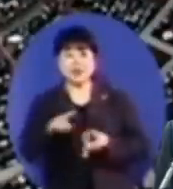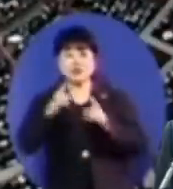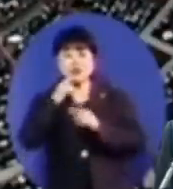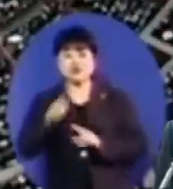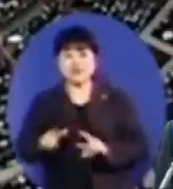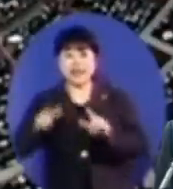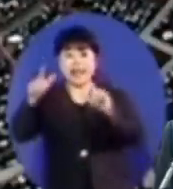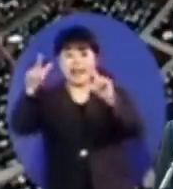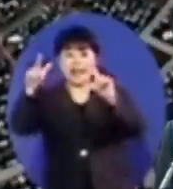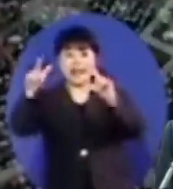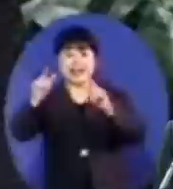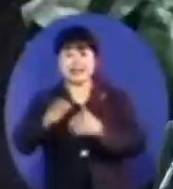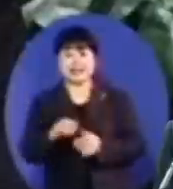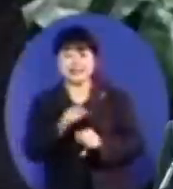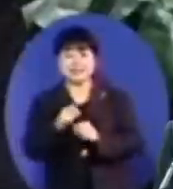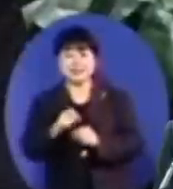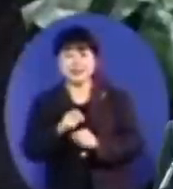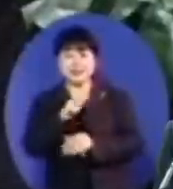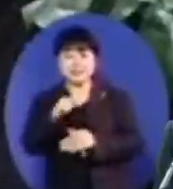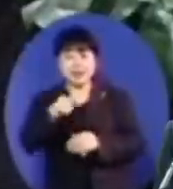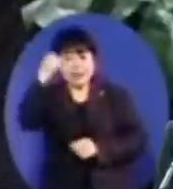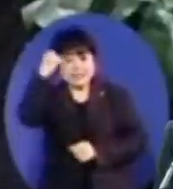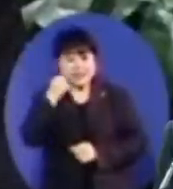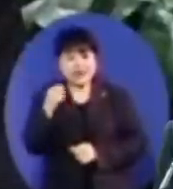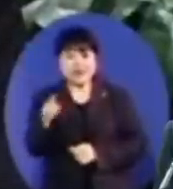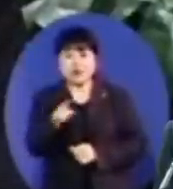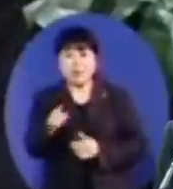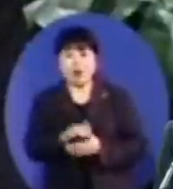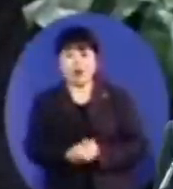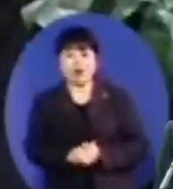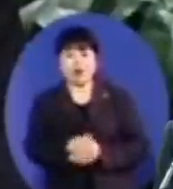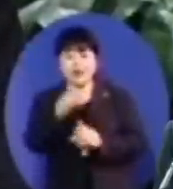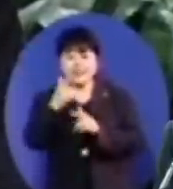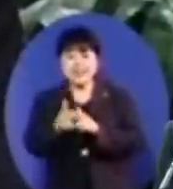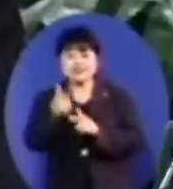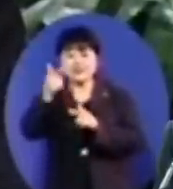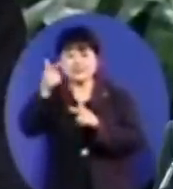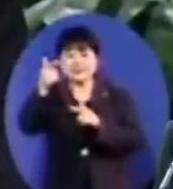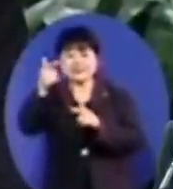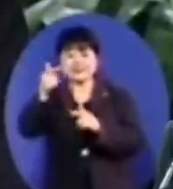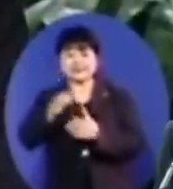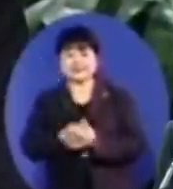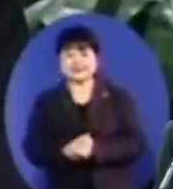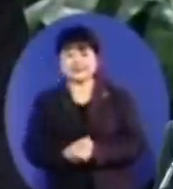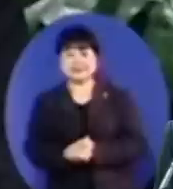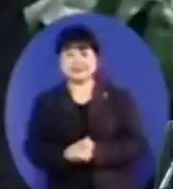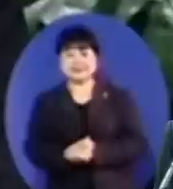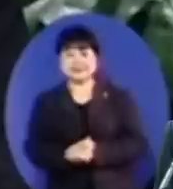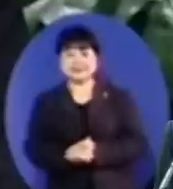부활주일날 특별히 마음의 기회가 와려야 될 것은 예수님은